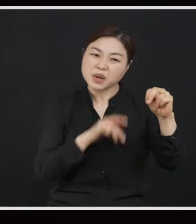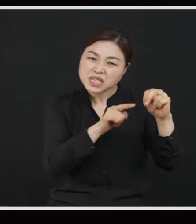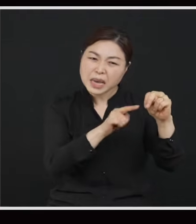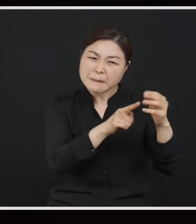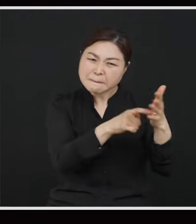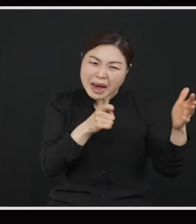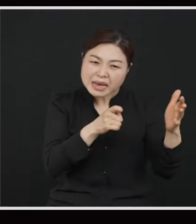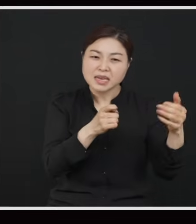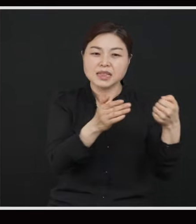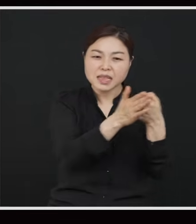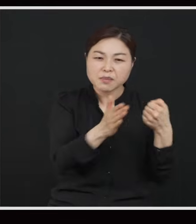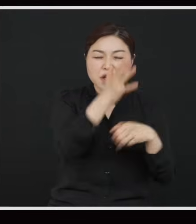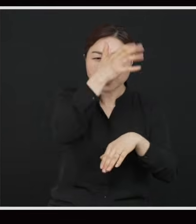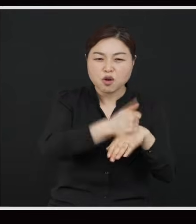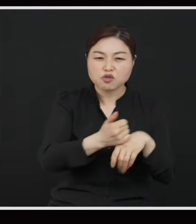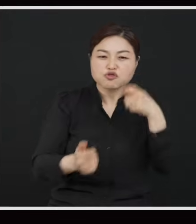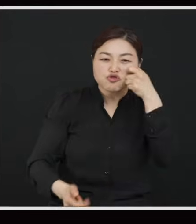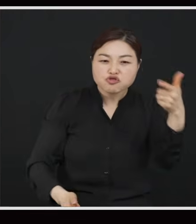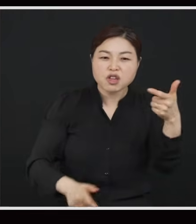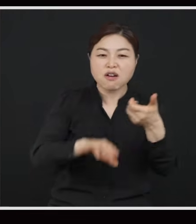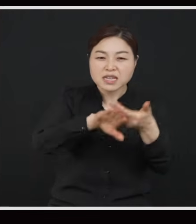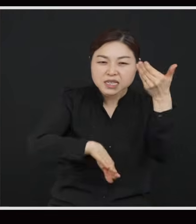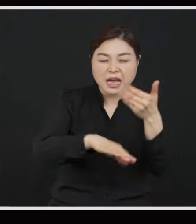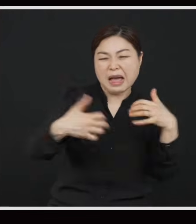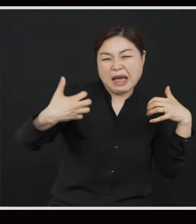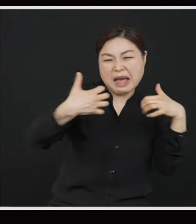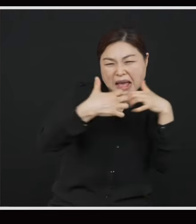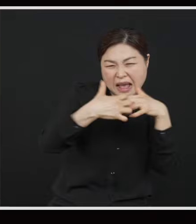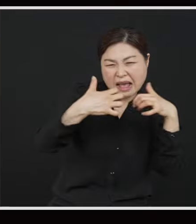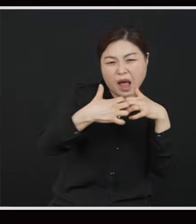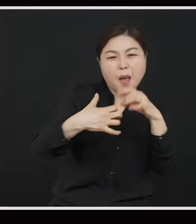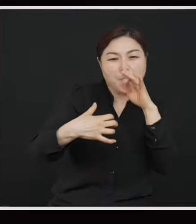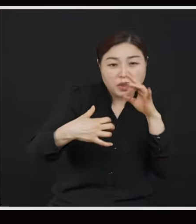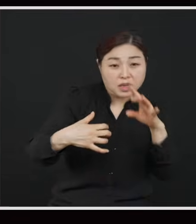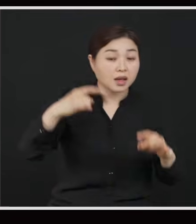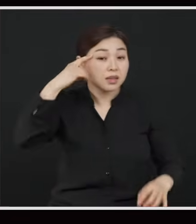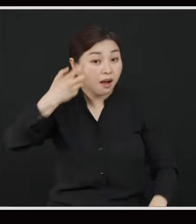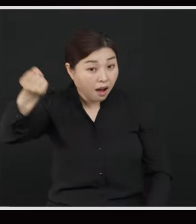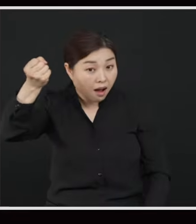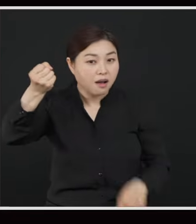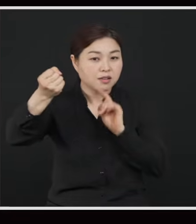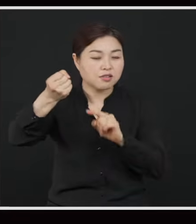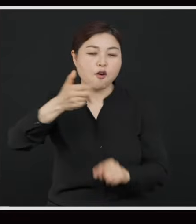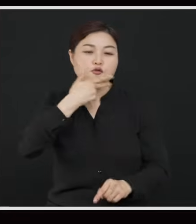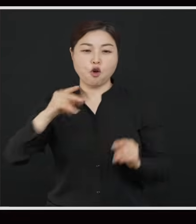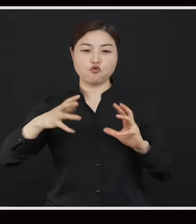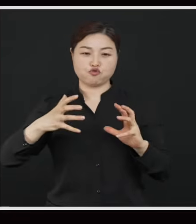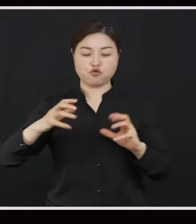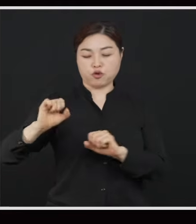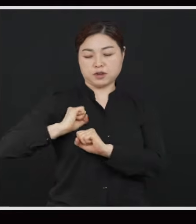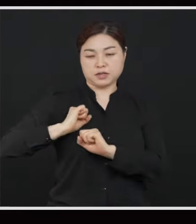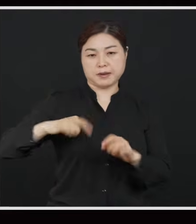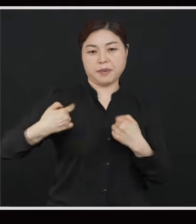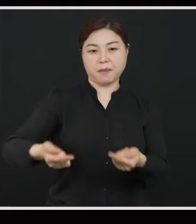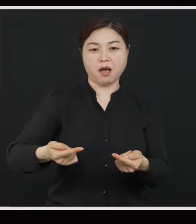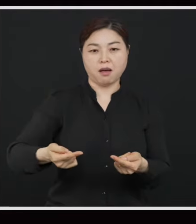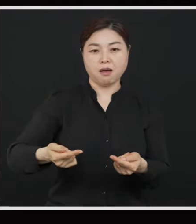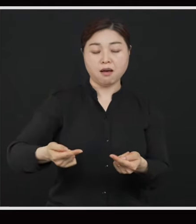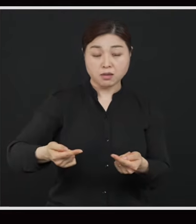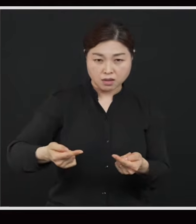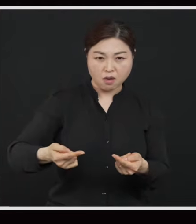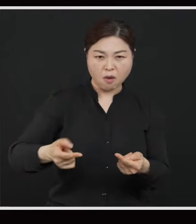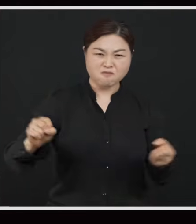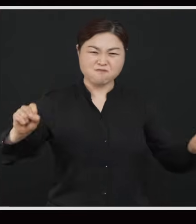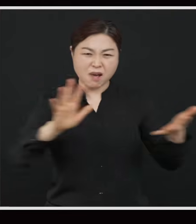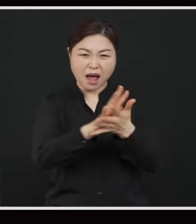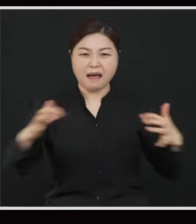고갈이 될 거기 때문에 6개월 이상 못 싸울 거야 하고서 영국도 참전을 해서 일이